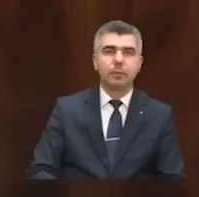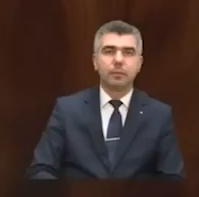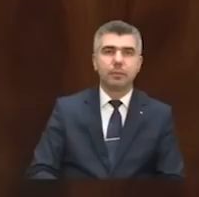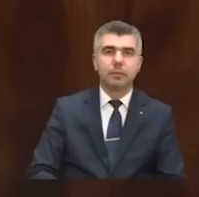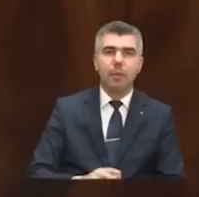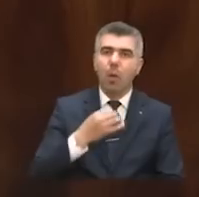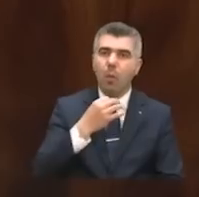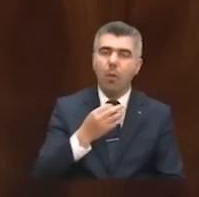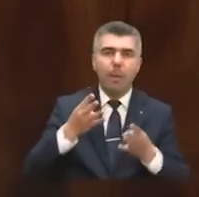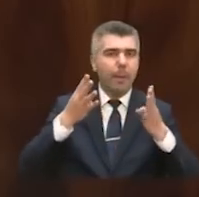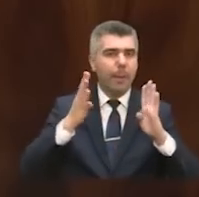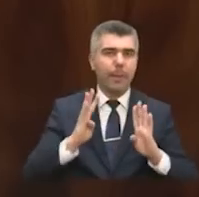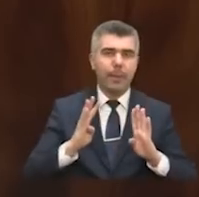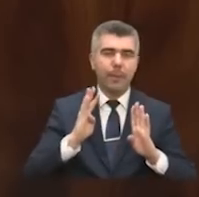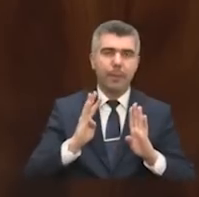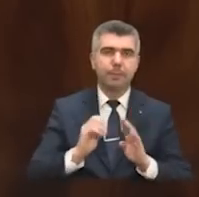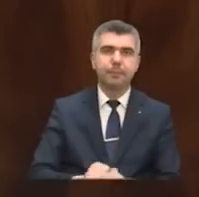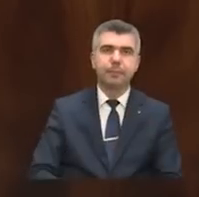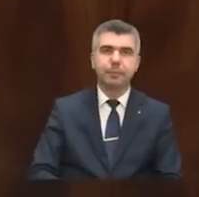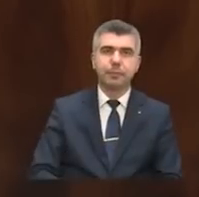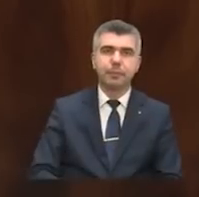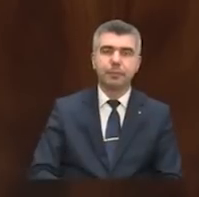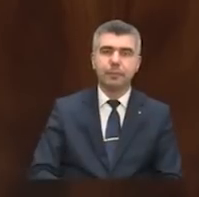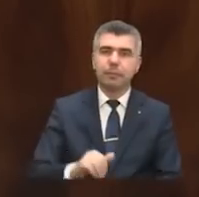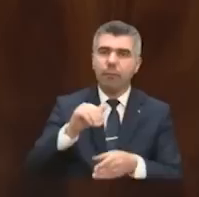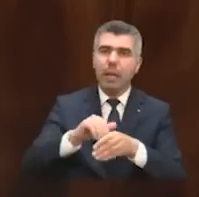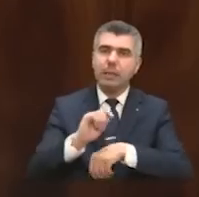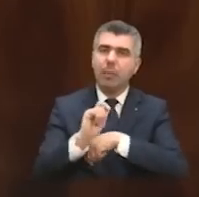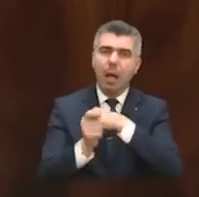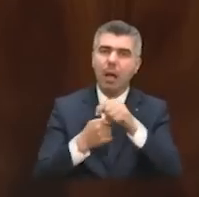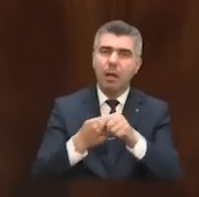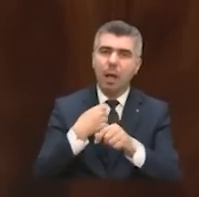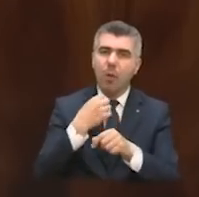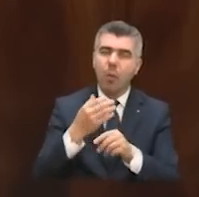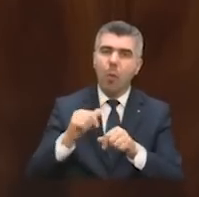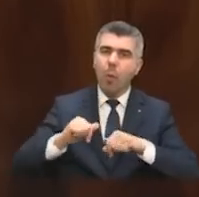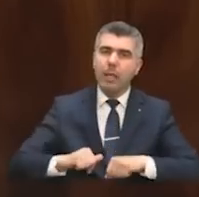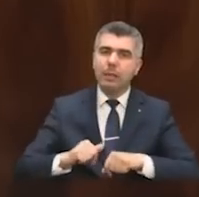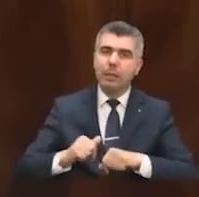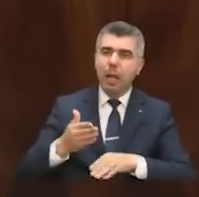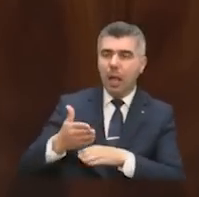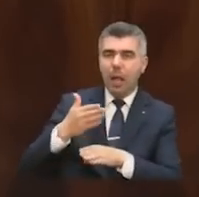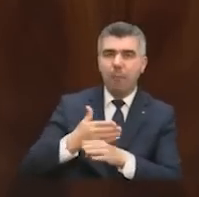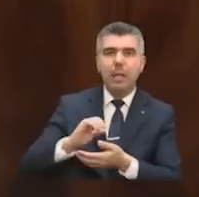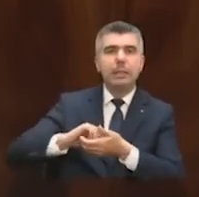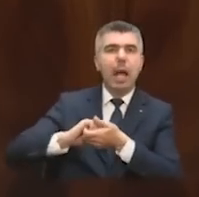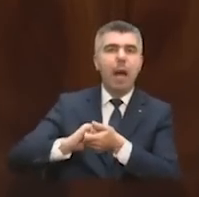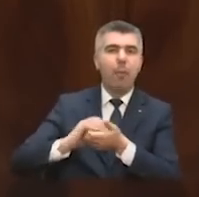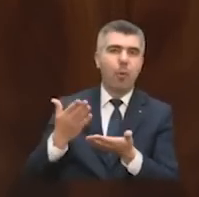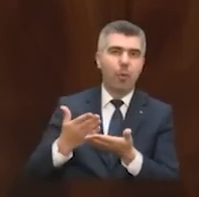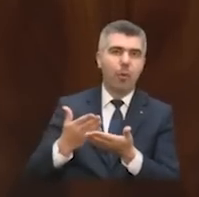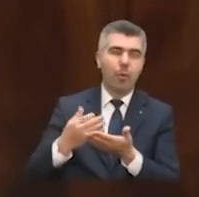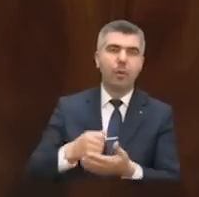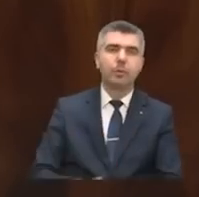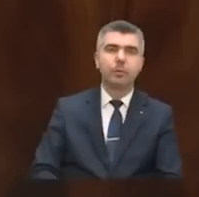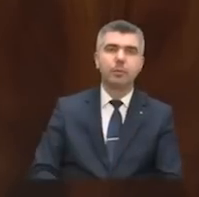وكونوا مرتاحين اخوان ديال الحركه، كتعرفوا بان الوزير السابق صديقي زعما ما غاديش،